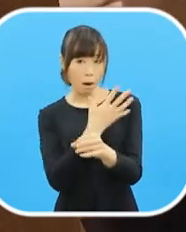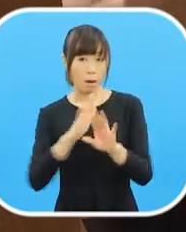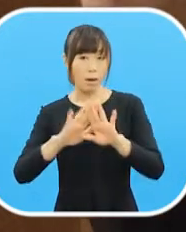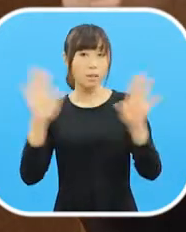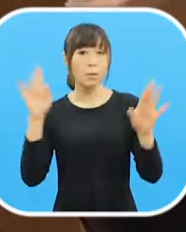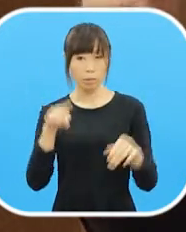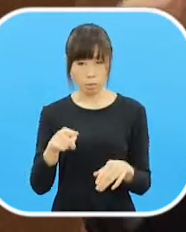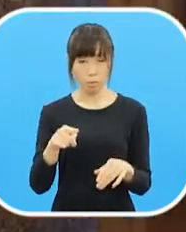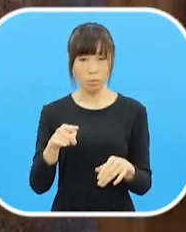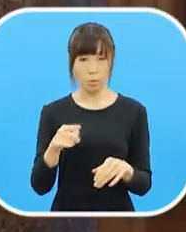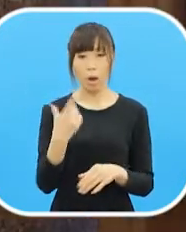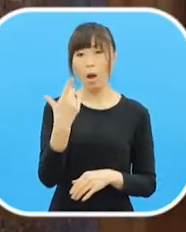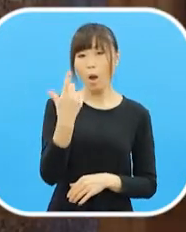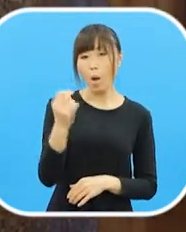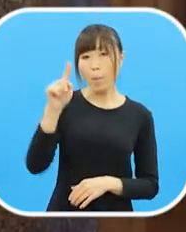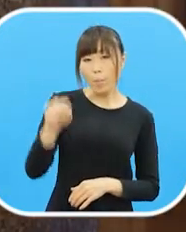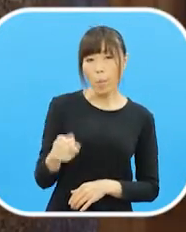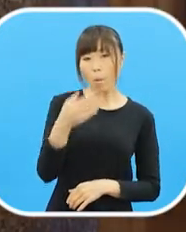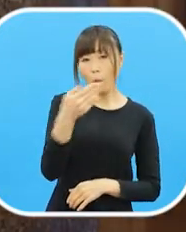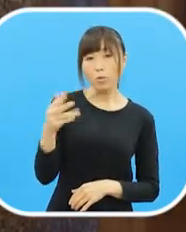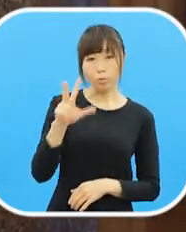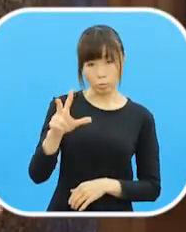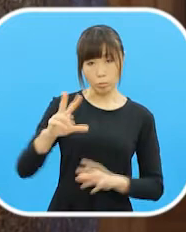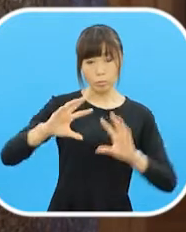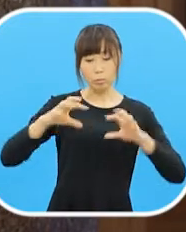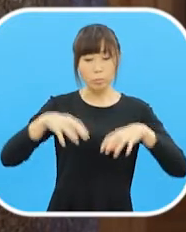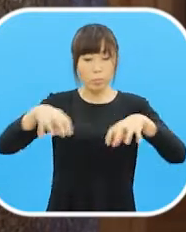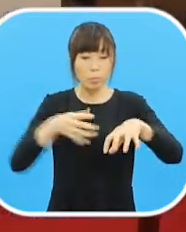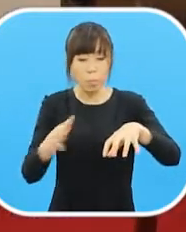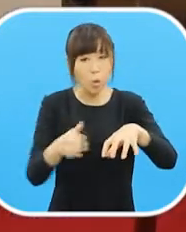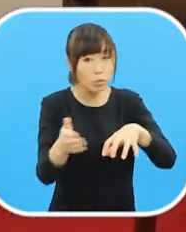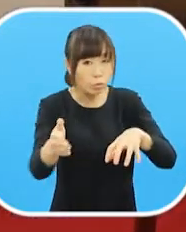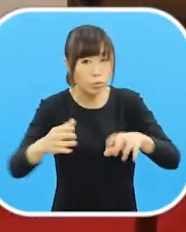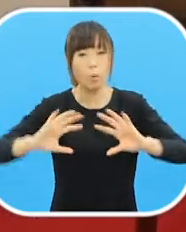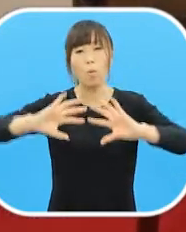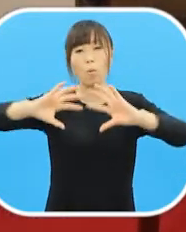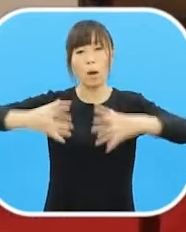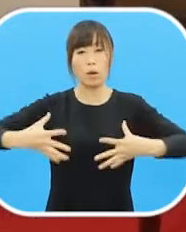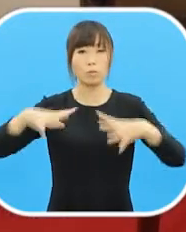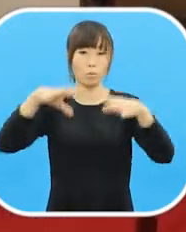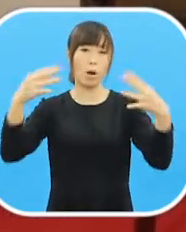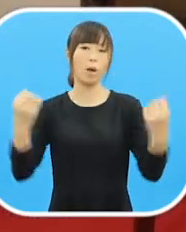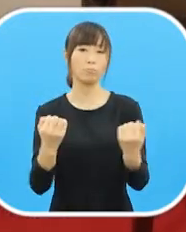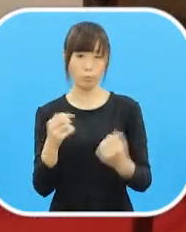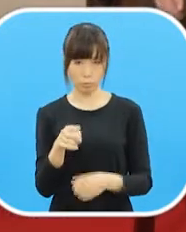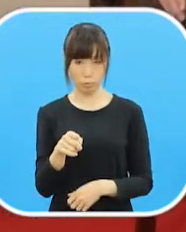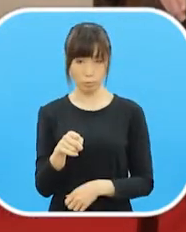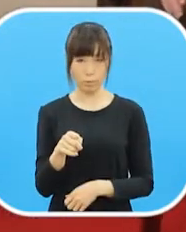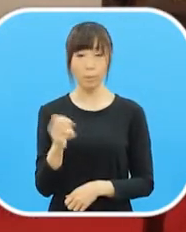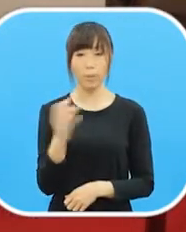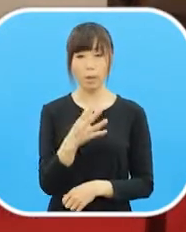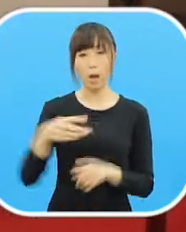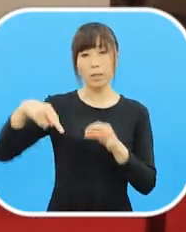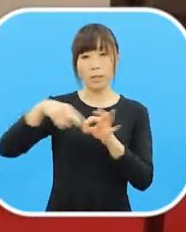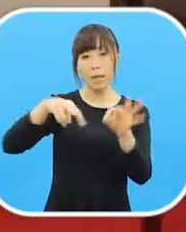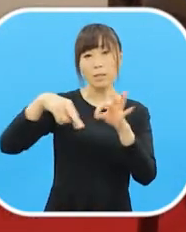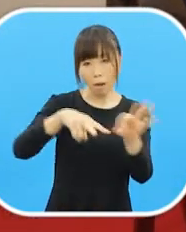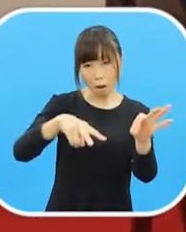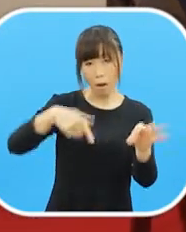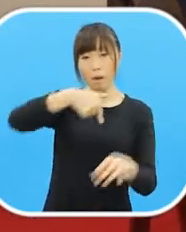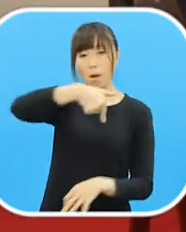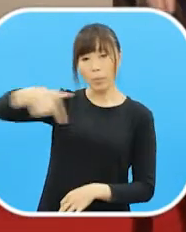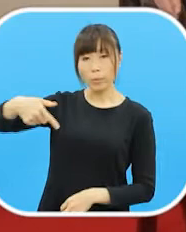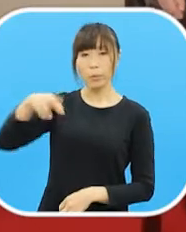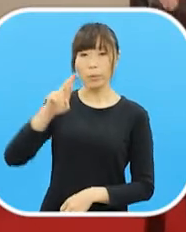からやってますけども、モーグルのワールドカップ、 はい、 ブラブリッツサッカー、これもね非常に